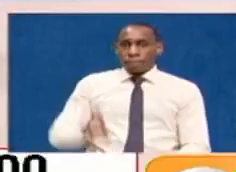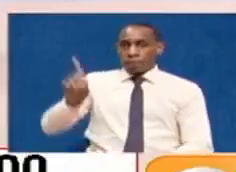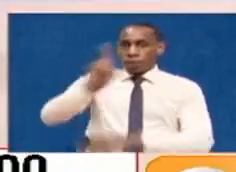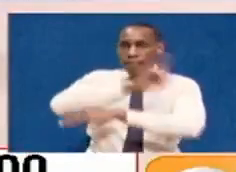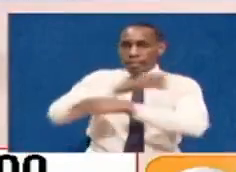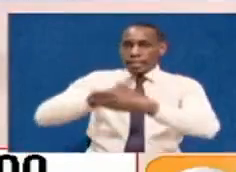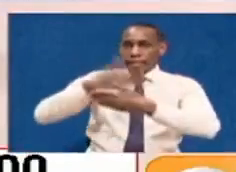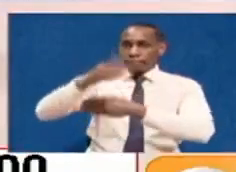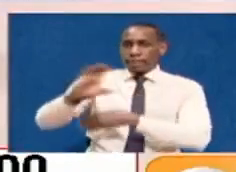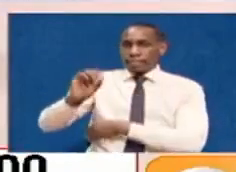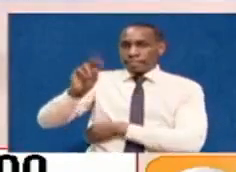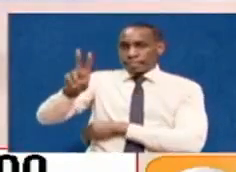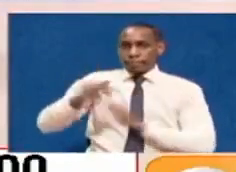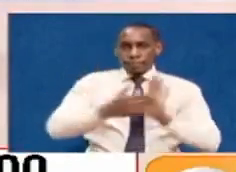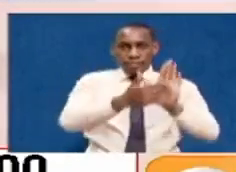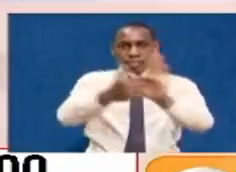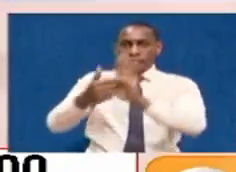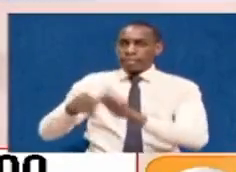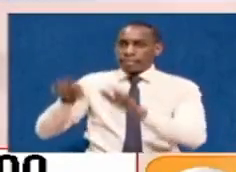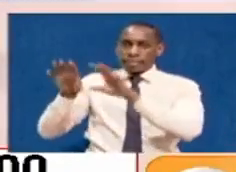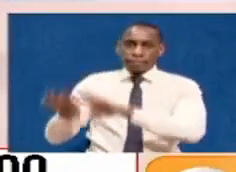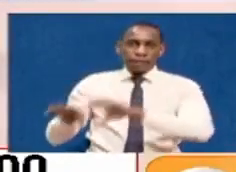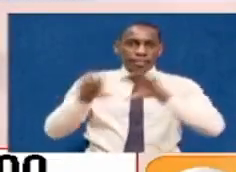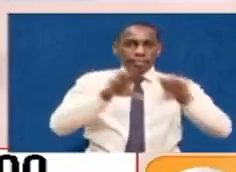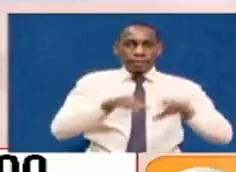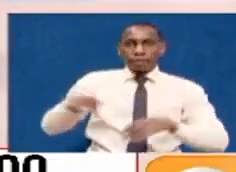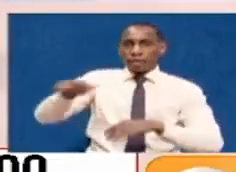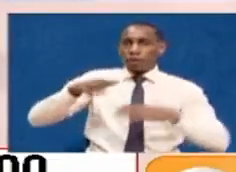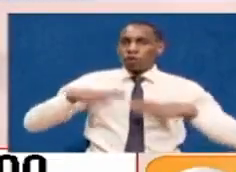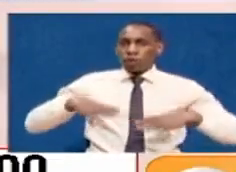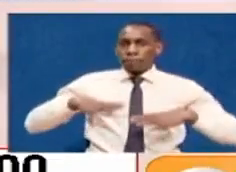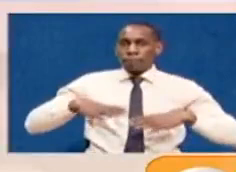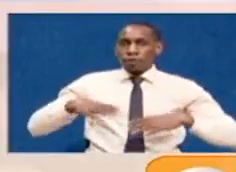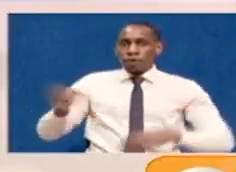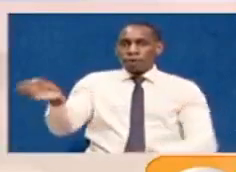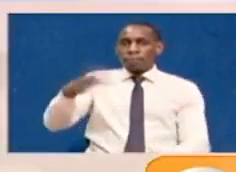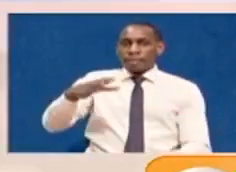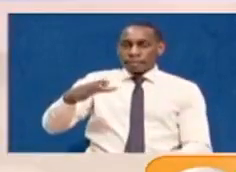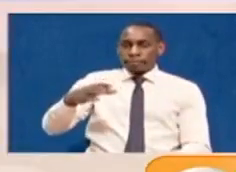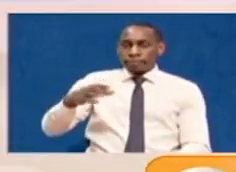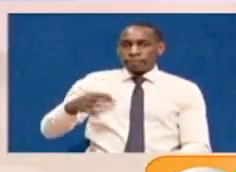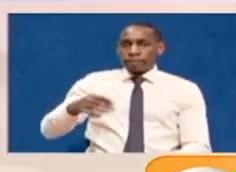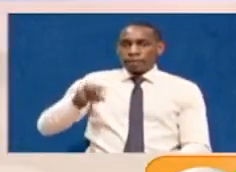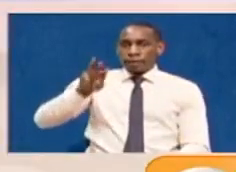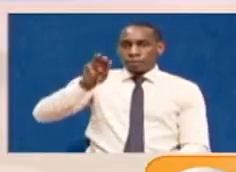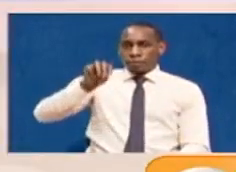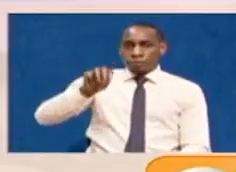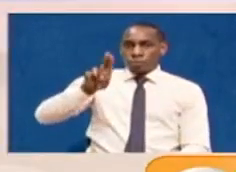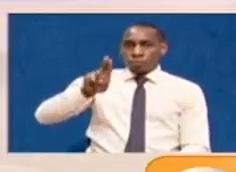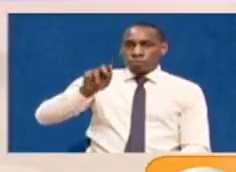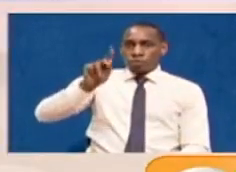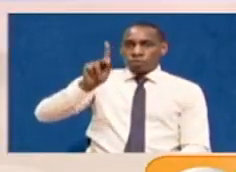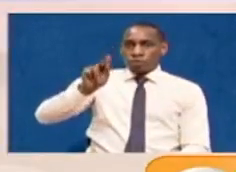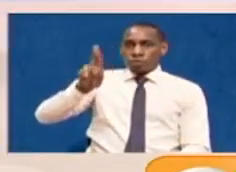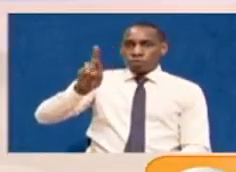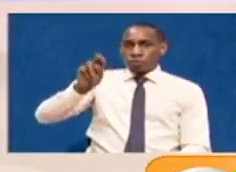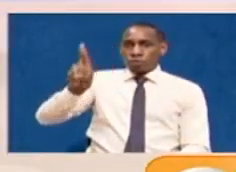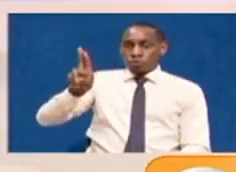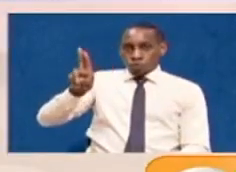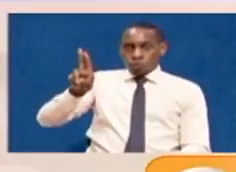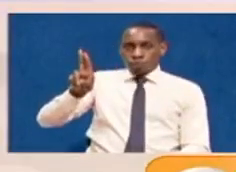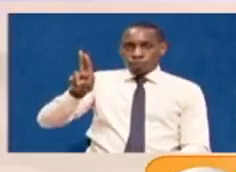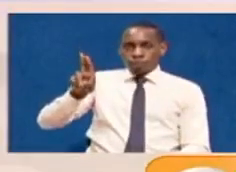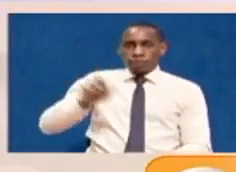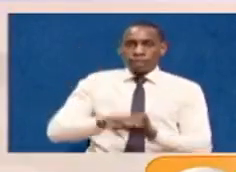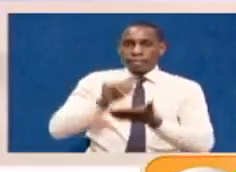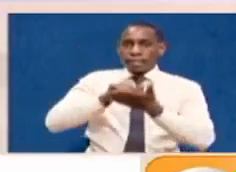Siku moja baada ya runinga ya Citizen kuangazia masaibu ya wakaazi wa mitaa ya vitongoji duni ya Mukuru kwa Ruben na Mukuru kwa